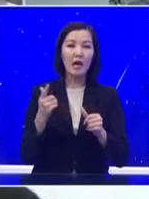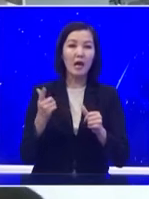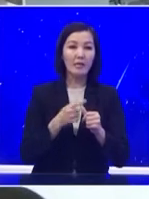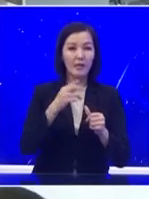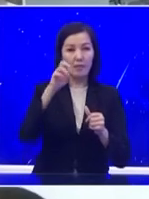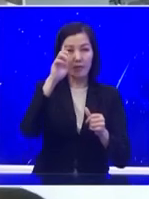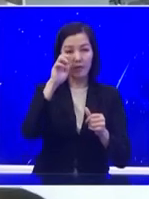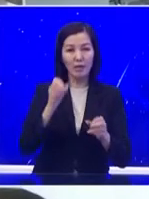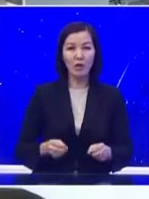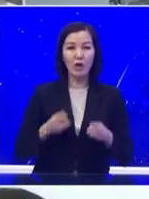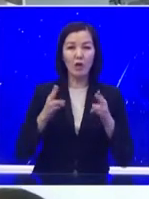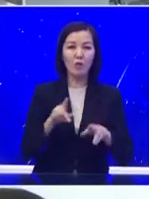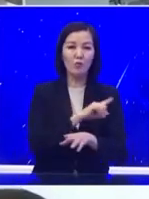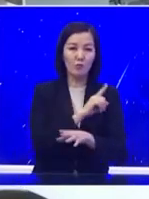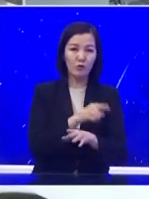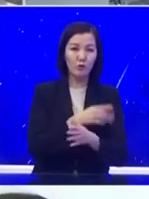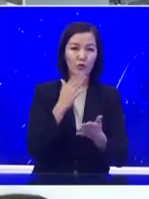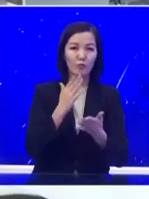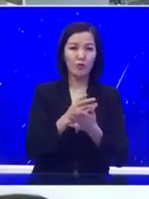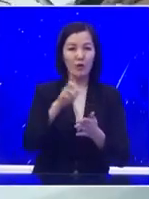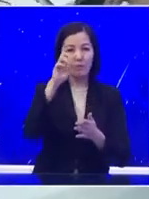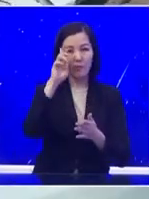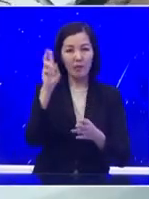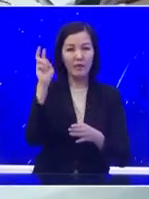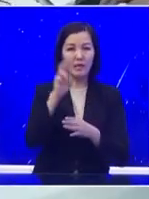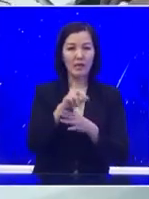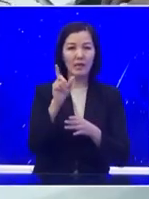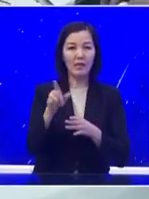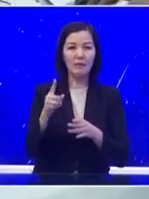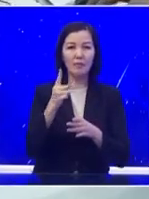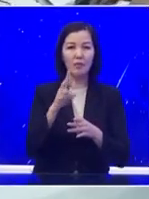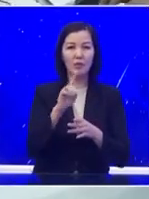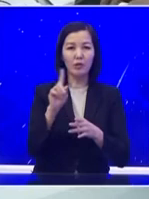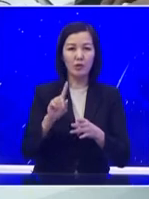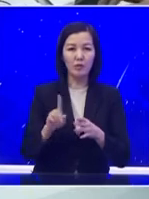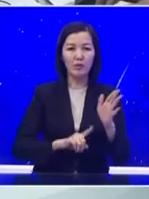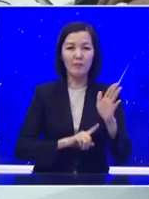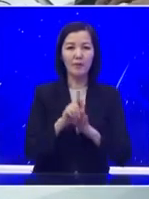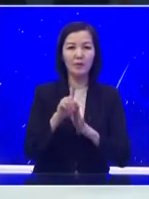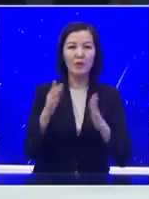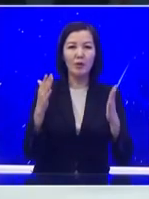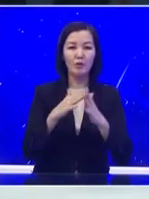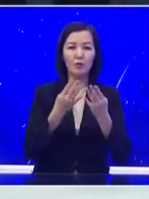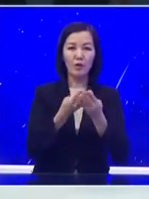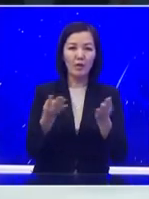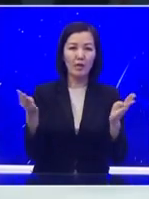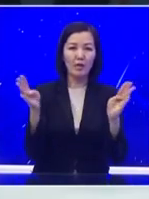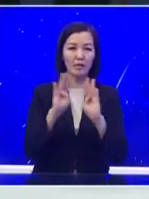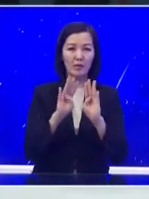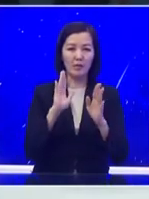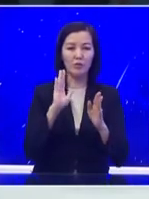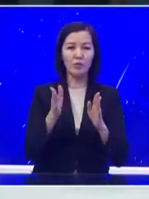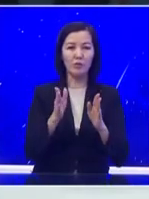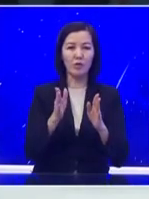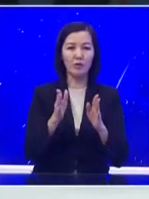аталған елдерде қауіп күшейіп тұр. Ал осы мемлекеттерден келген азаматтар 1 наурыздан бастап үйде